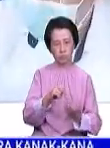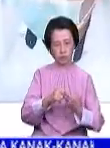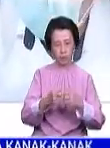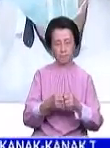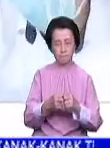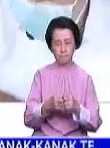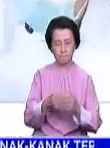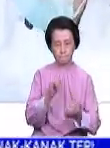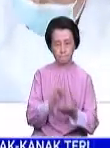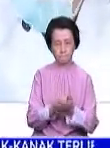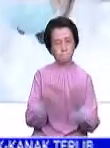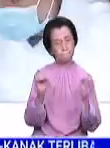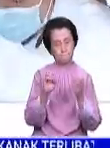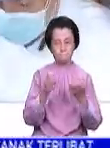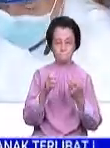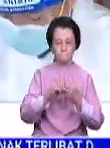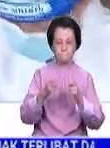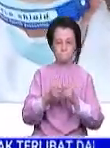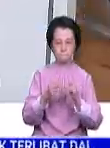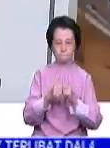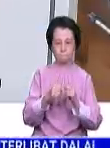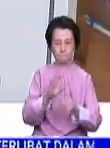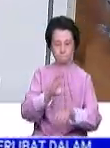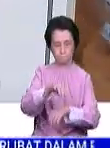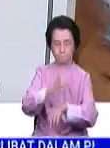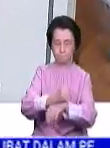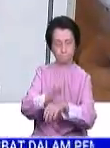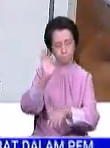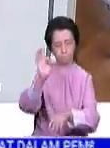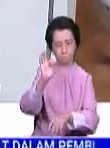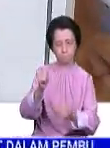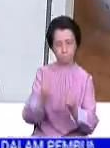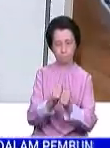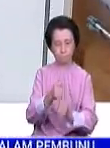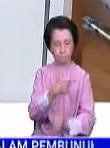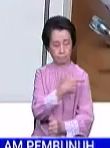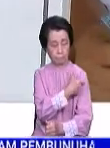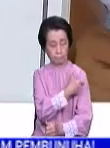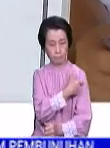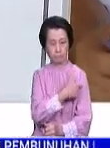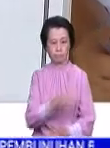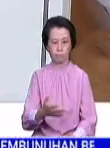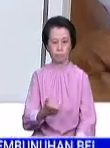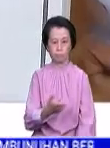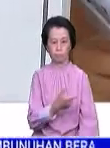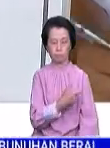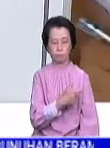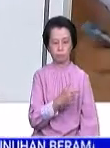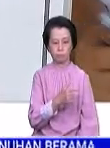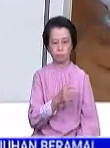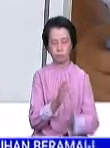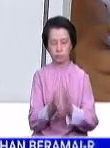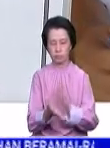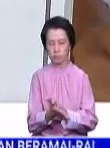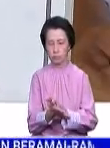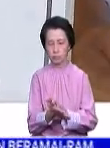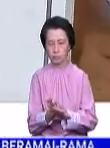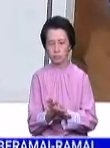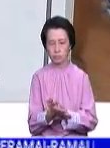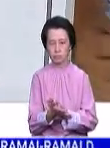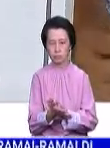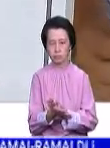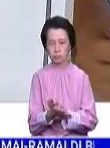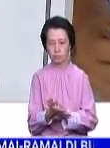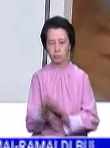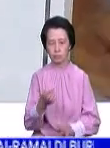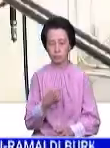kami ada masalah takut dengan jarum, dengan vaksin sekali. Vaksin kami takut, jadi